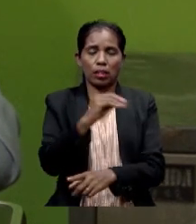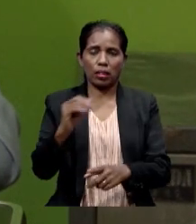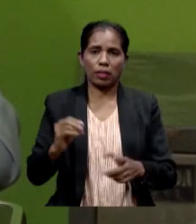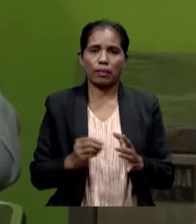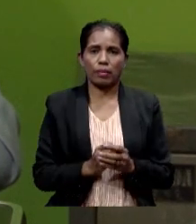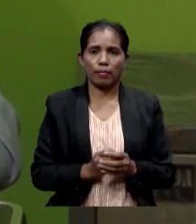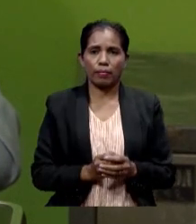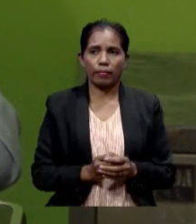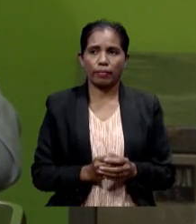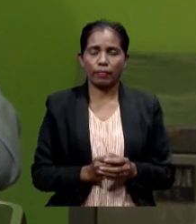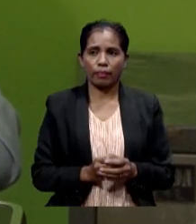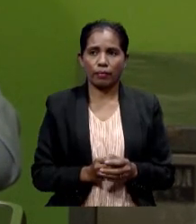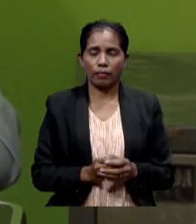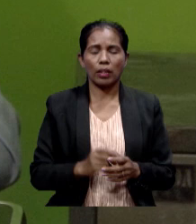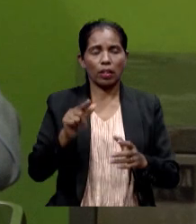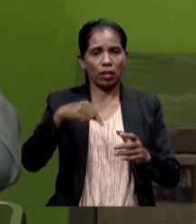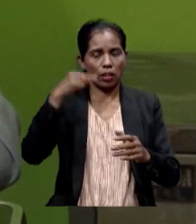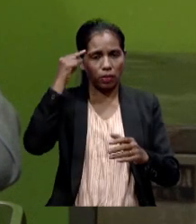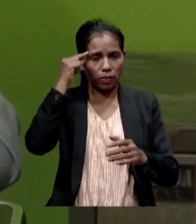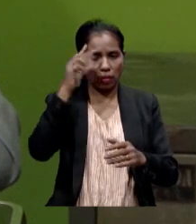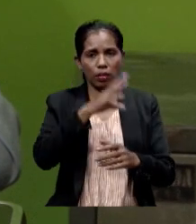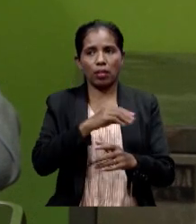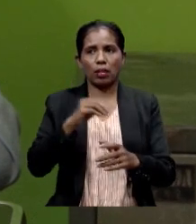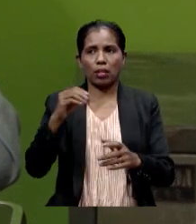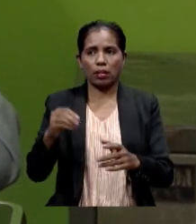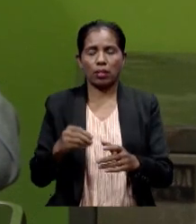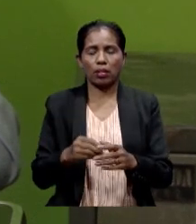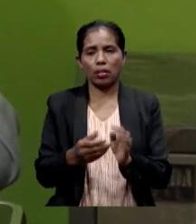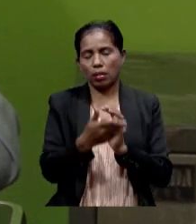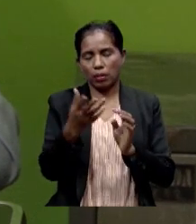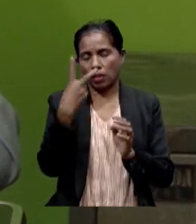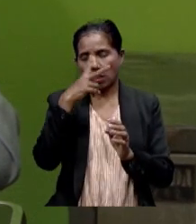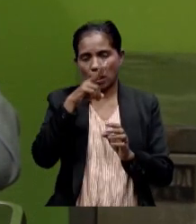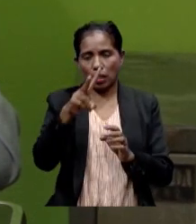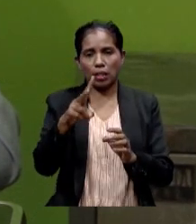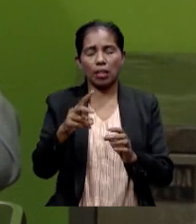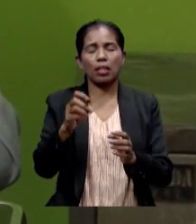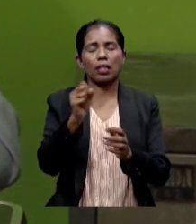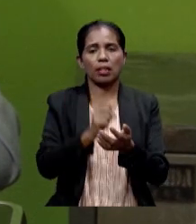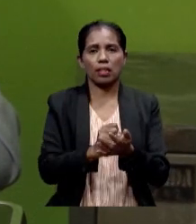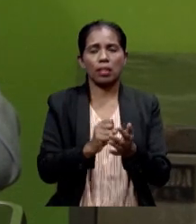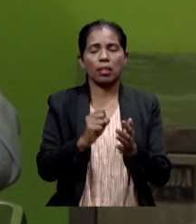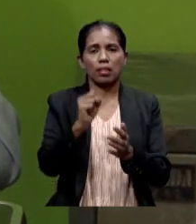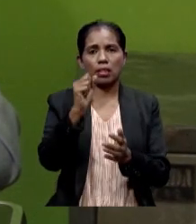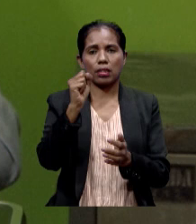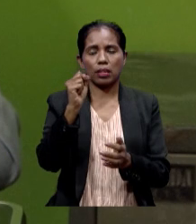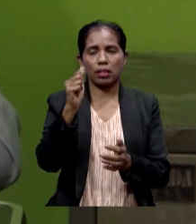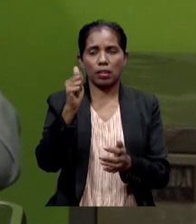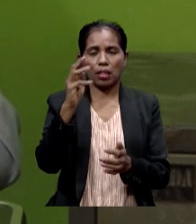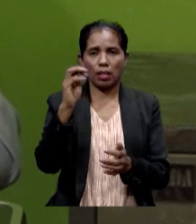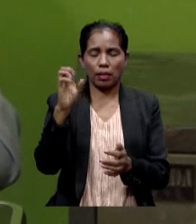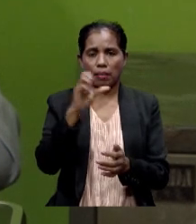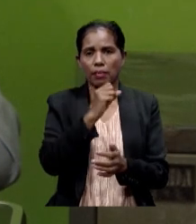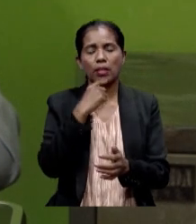nia governo mereka mesti nebe mak final kita husi asisti hasamis ne ne orang semen jurah stadu 2021 nya nebe